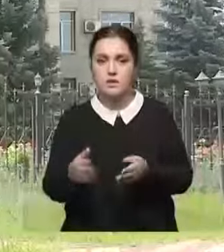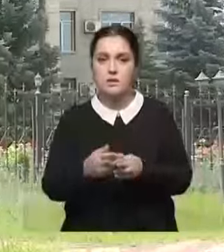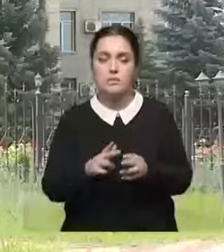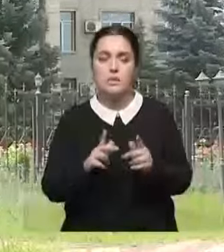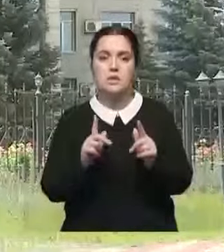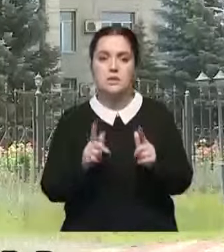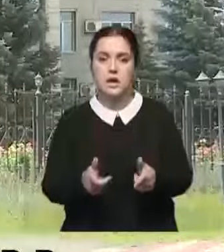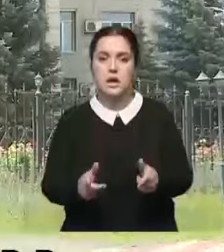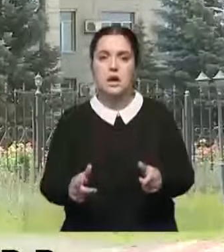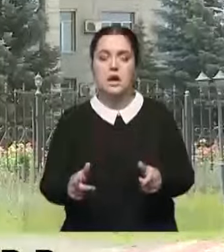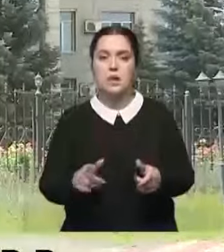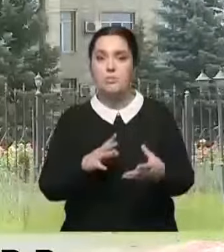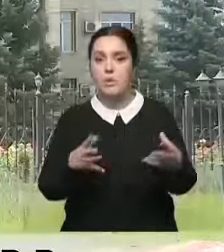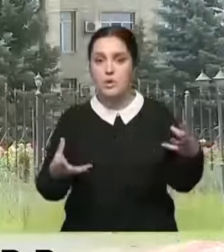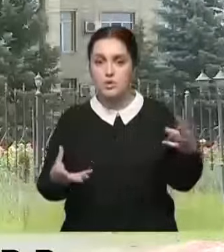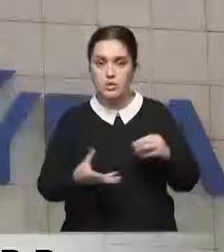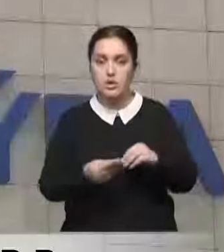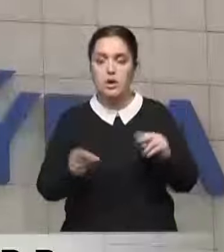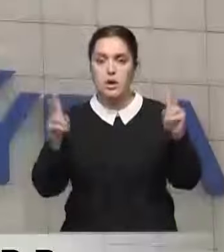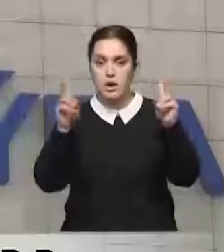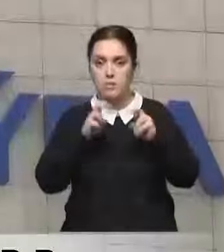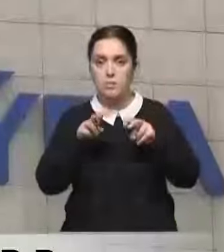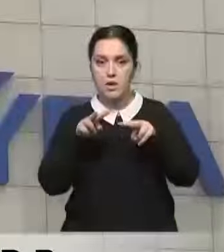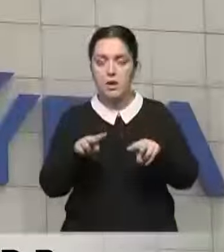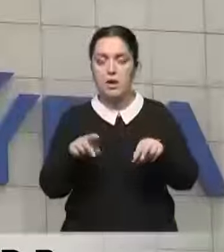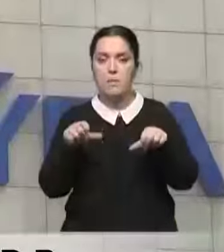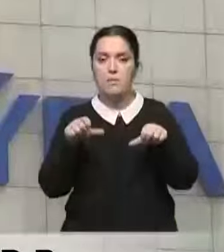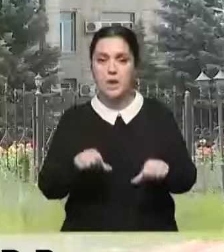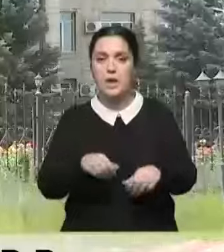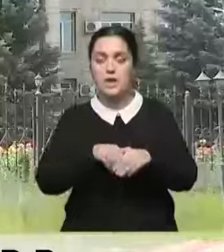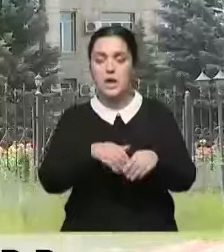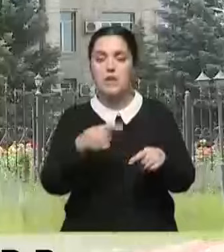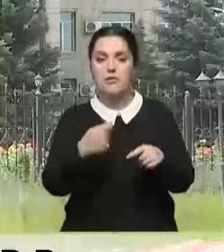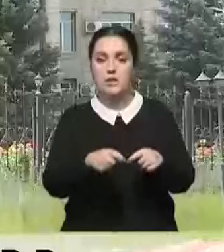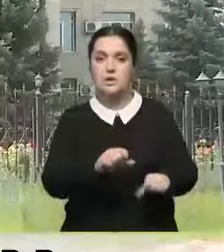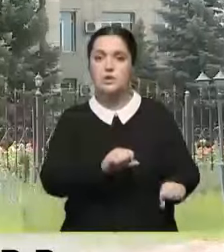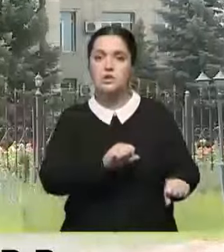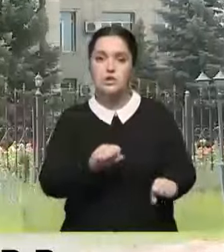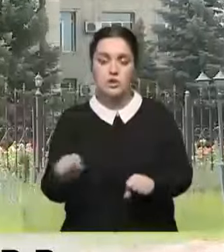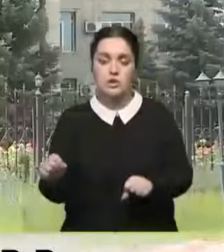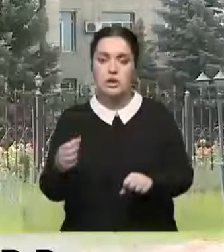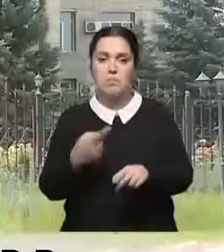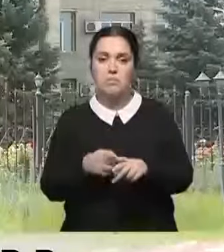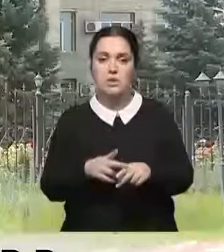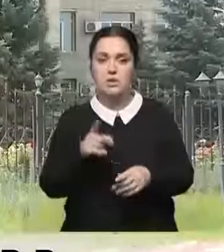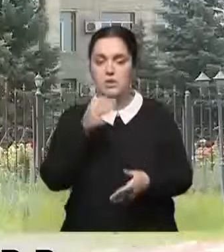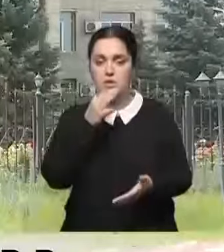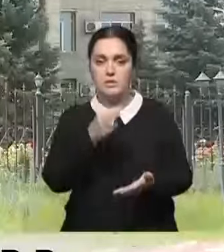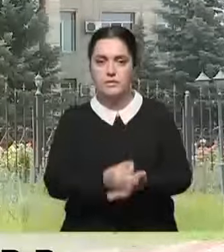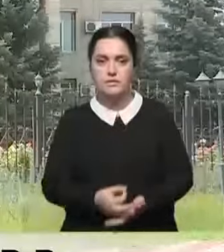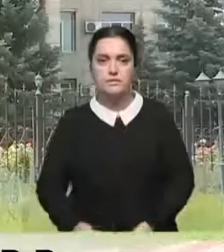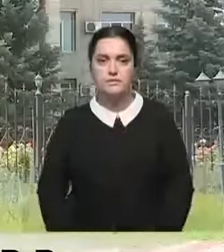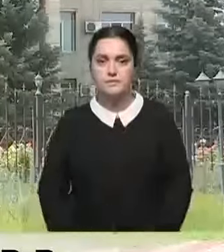проекта. По результатам рассмотрения актов надзора права всех инвесторов защищены, виновные лица включены к дисциплинарной ответственности.